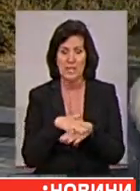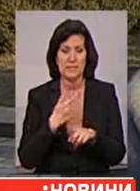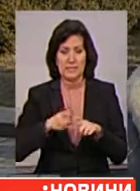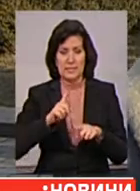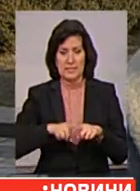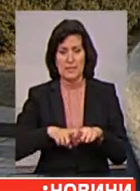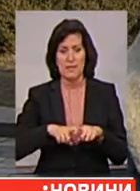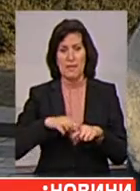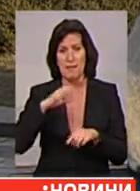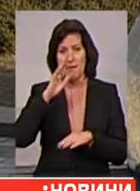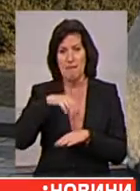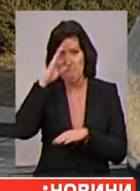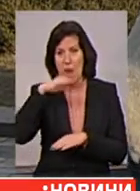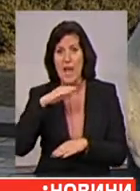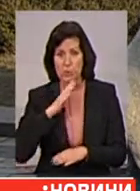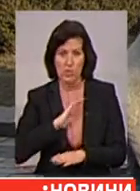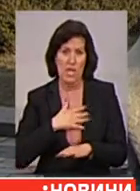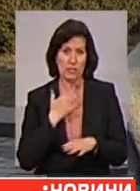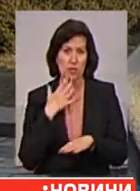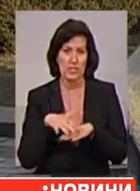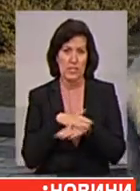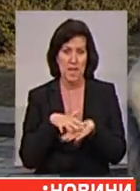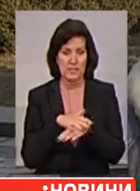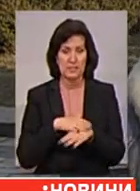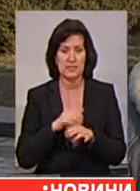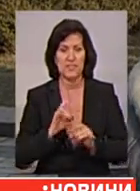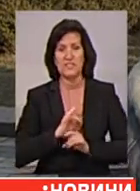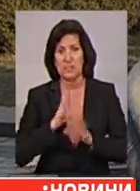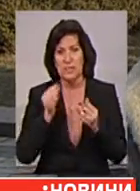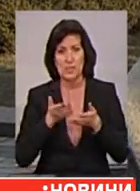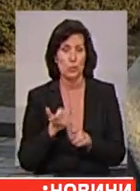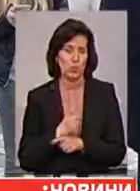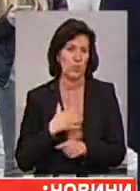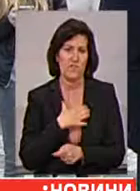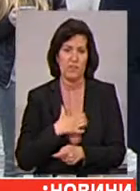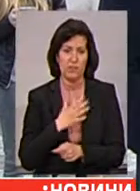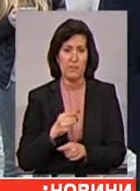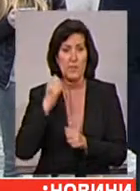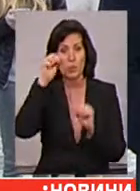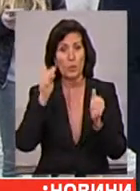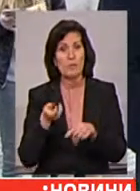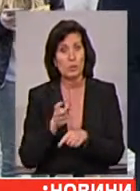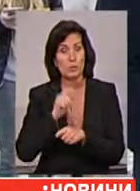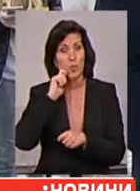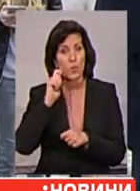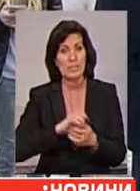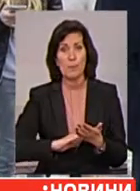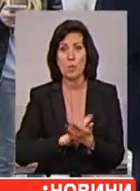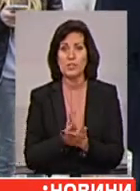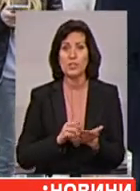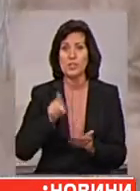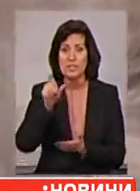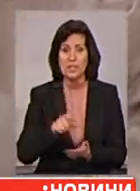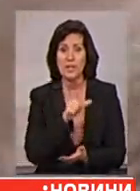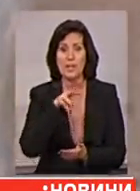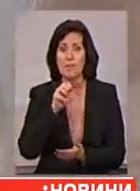батько нашої нації. Відсвяткувати його день народження – це дуже важливо. До пам'ятника прийшов український політичний діяч